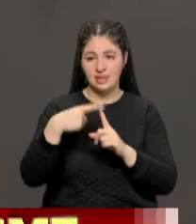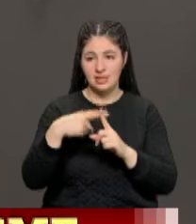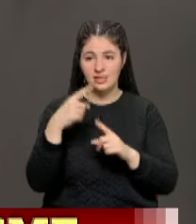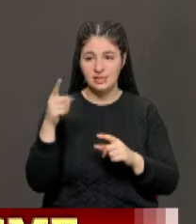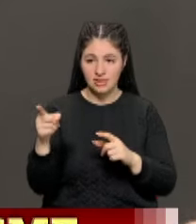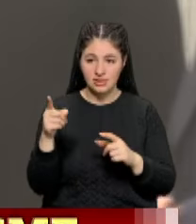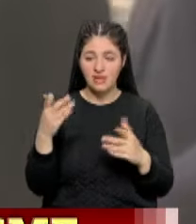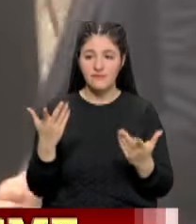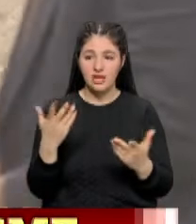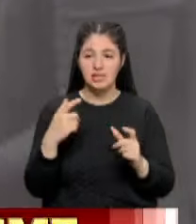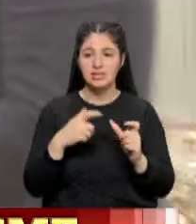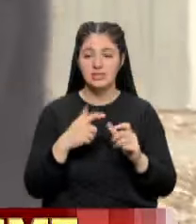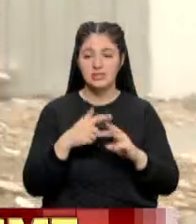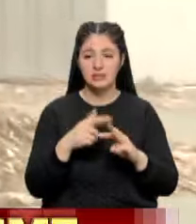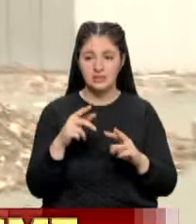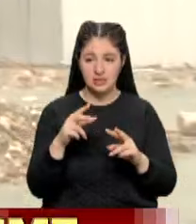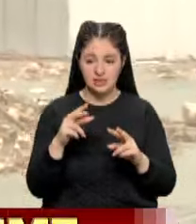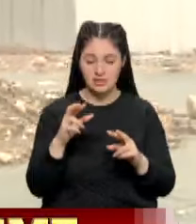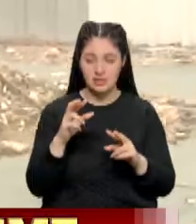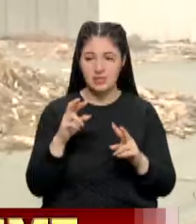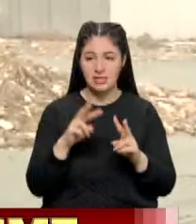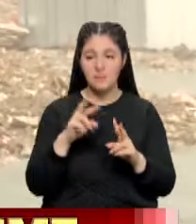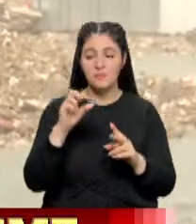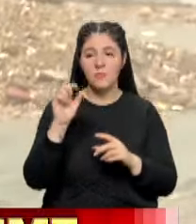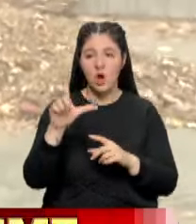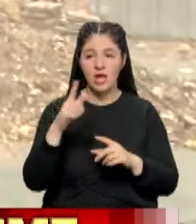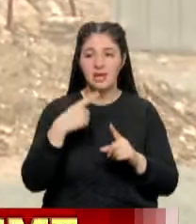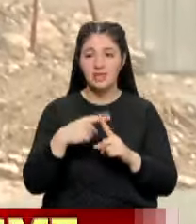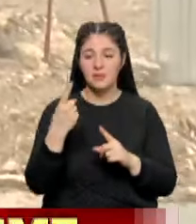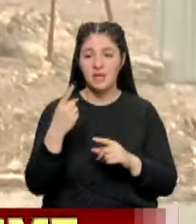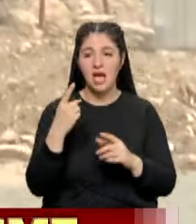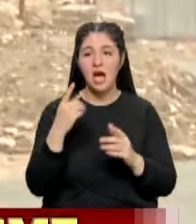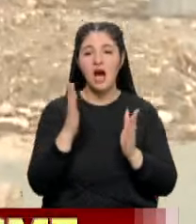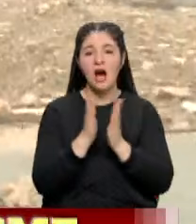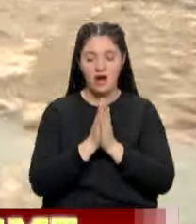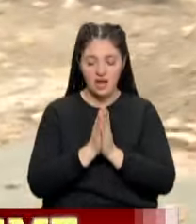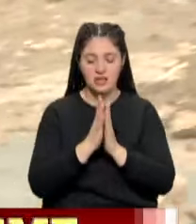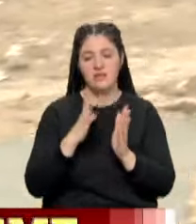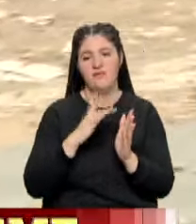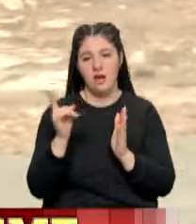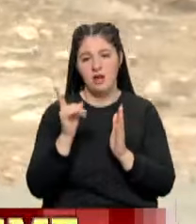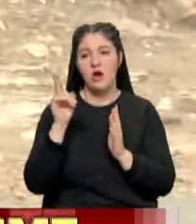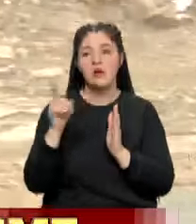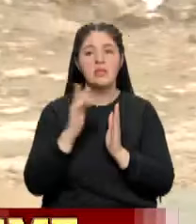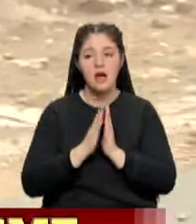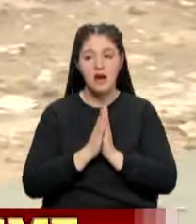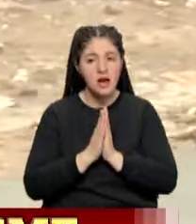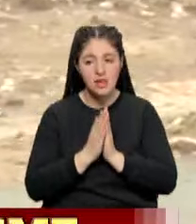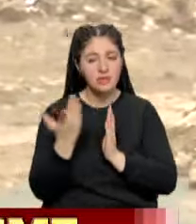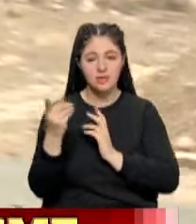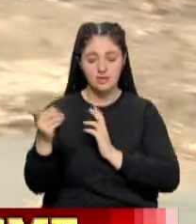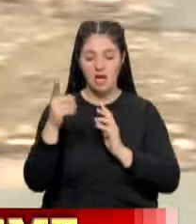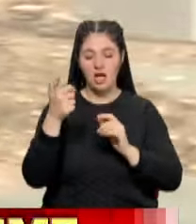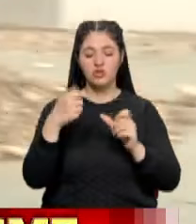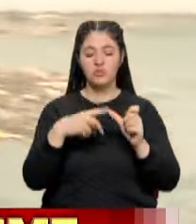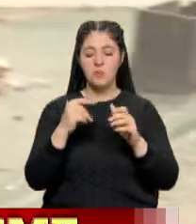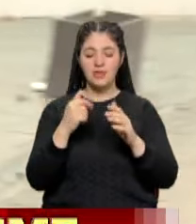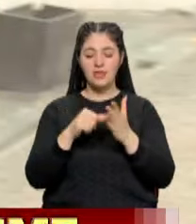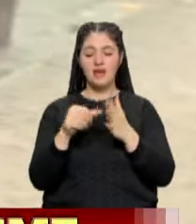Saint Paul Kilisesi ve Saint Paul Kilisesi'nde de şu anda bir ayin var. Orada 6 Şubat tarihinde